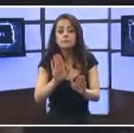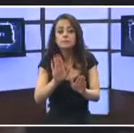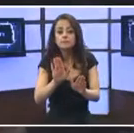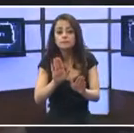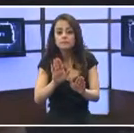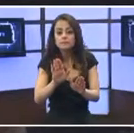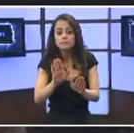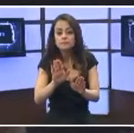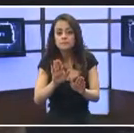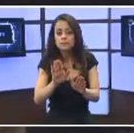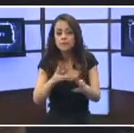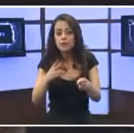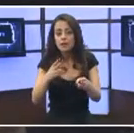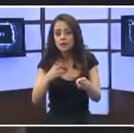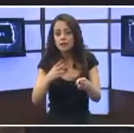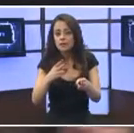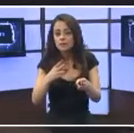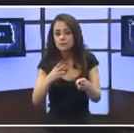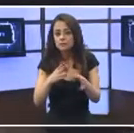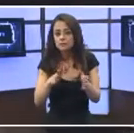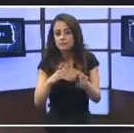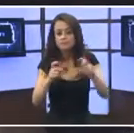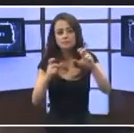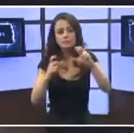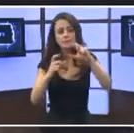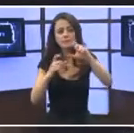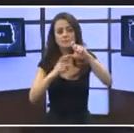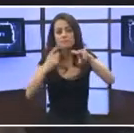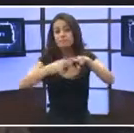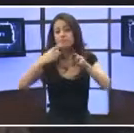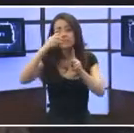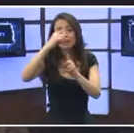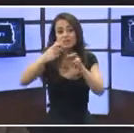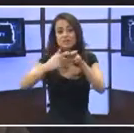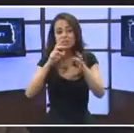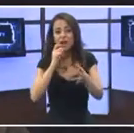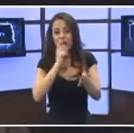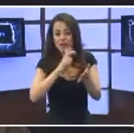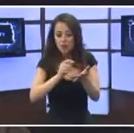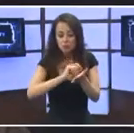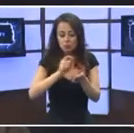Senem kızımız aynı zamanda şairdir biliyor musunuz? Şimdi şairlik kursu açtı. Neydi adı Senemciğim?